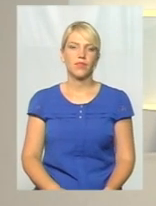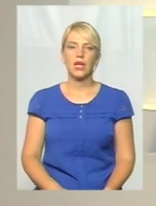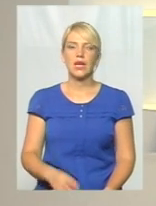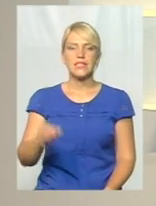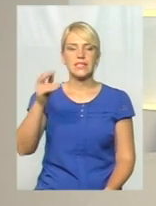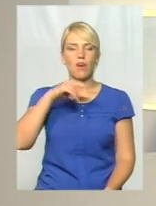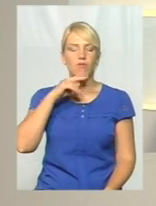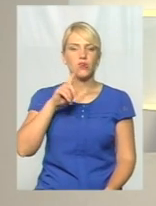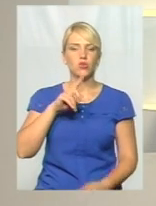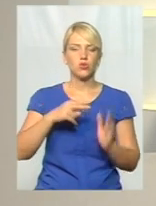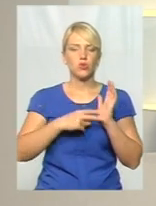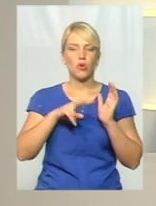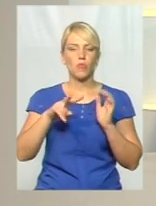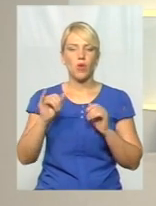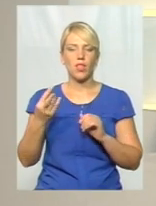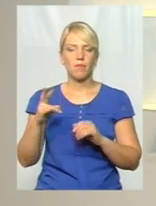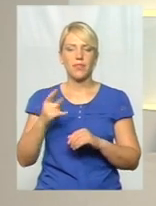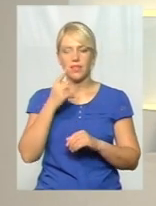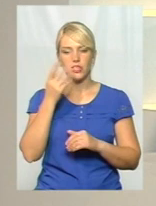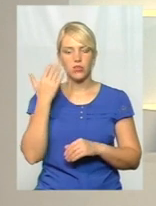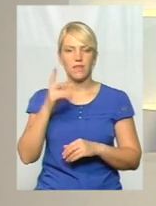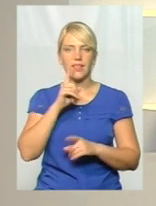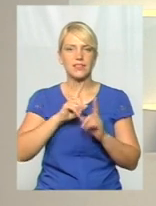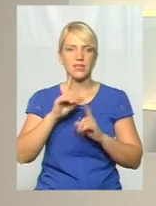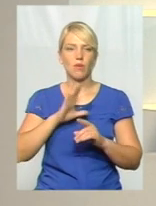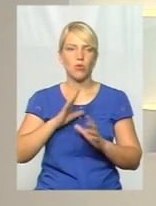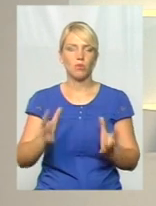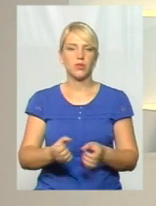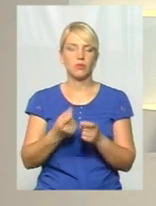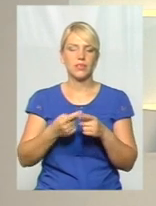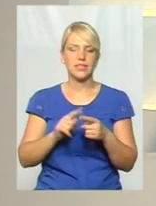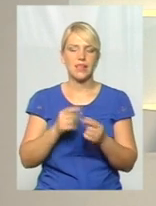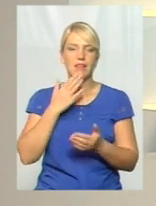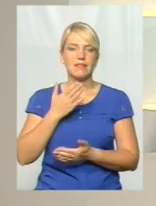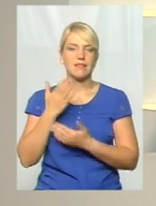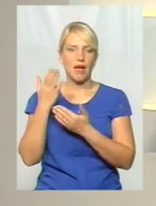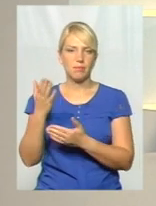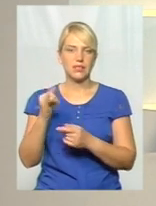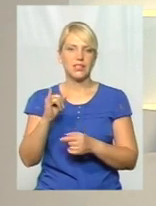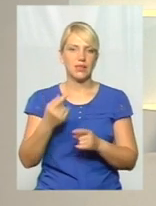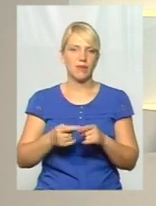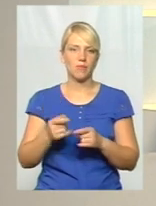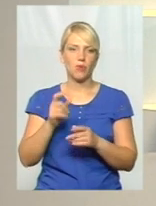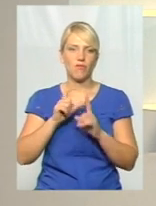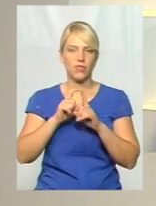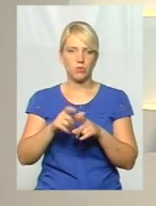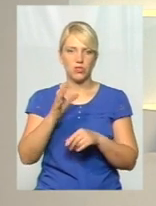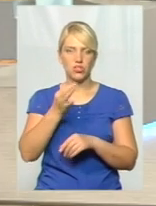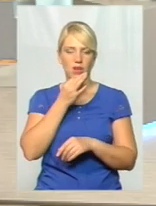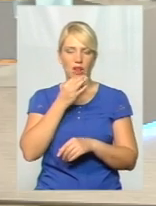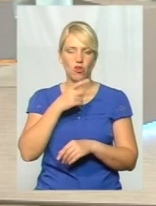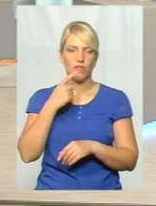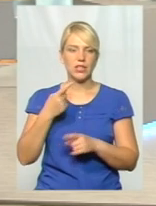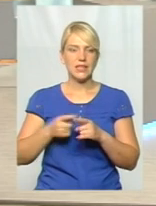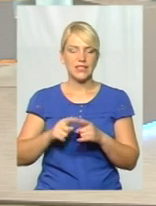Зауважу, що 7 липня, зовсім нещодавно на сесії було підтримано цей запит. Про відповідь, я так думаю, ще рано говорити. А це єдине